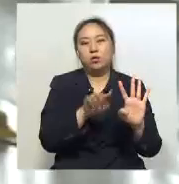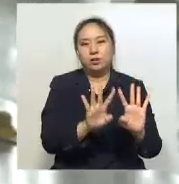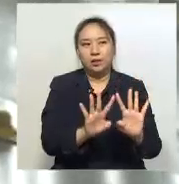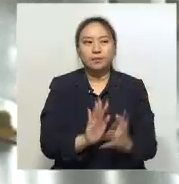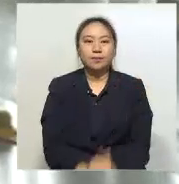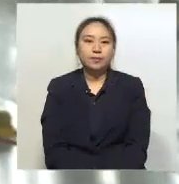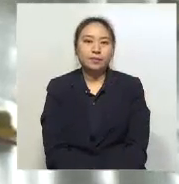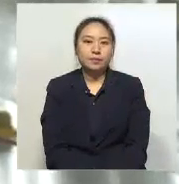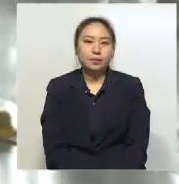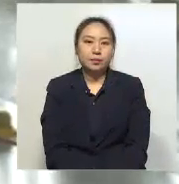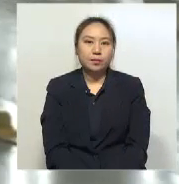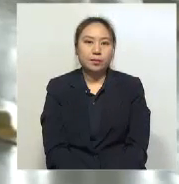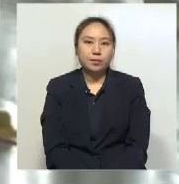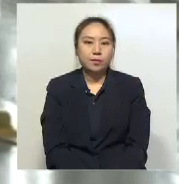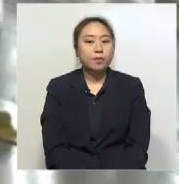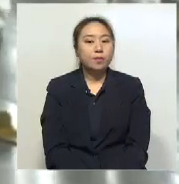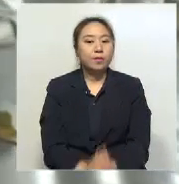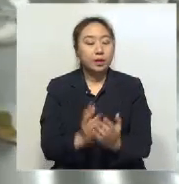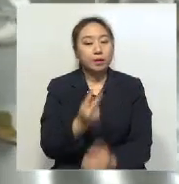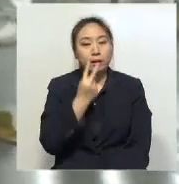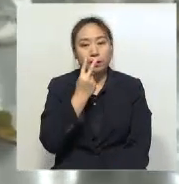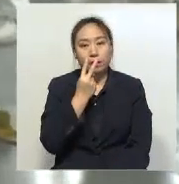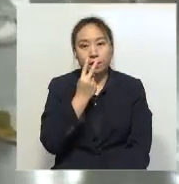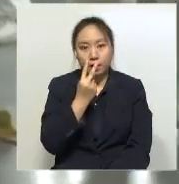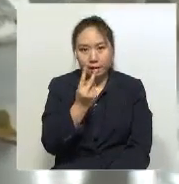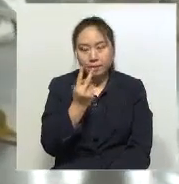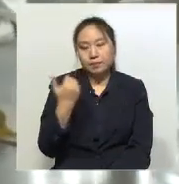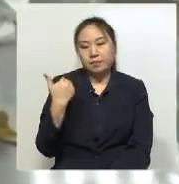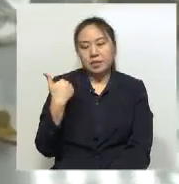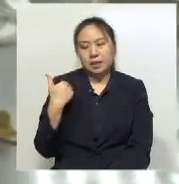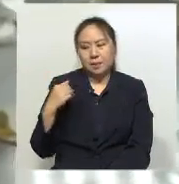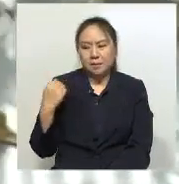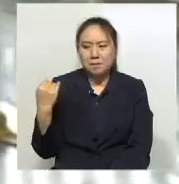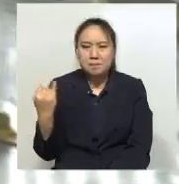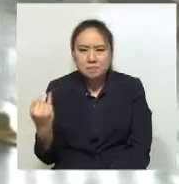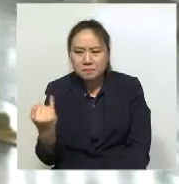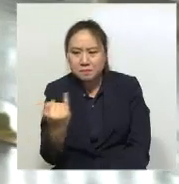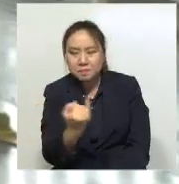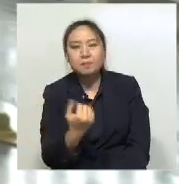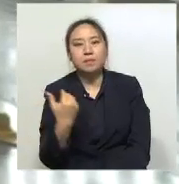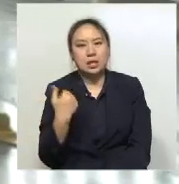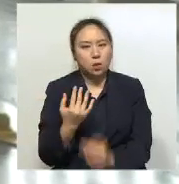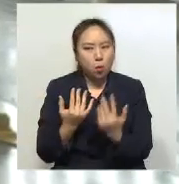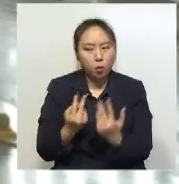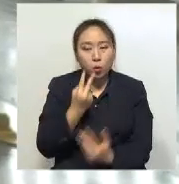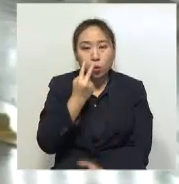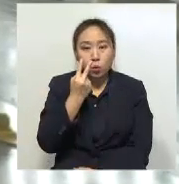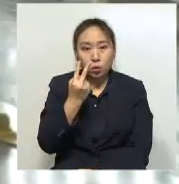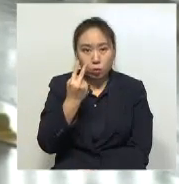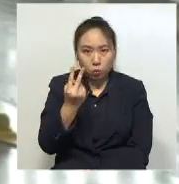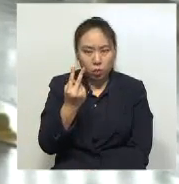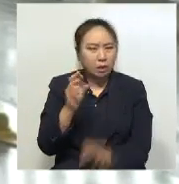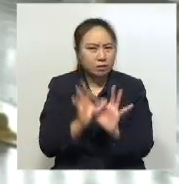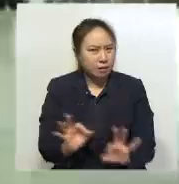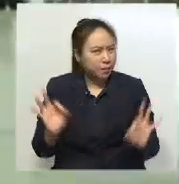4.4แต่ในขณะเดียวกันนะคะก็ยังเห็นว่าก็ยังมีปัจจัยลบค่ะที่ต้องติดตามสถานการณ์อย่างใกล้ชิดโดยเฉ